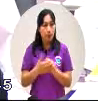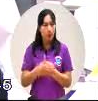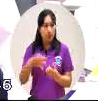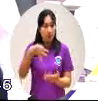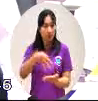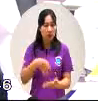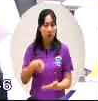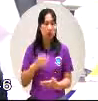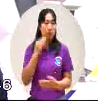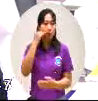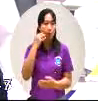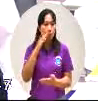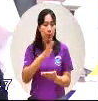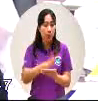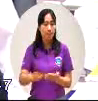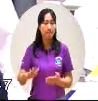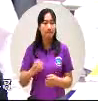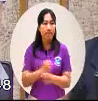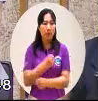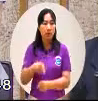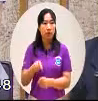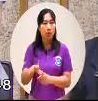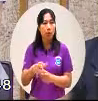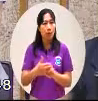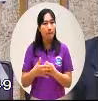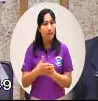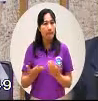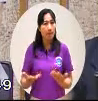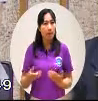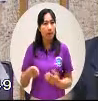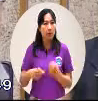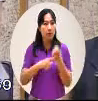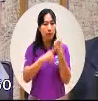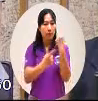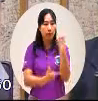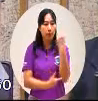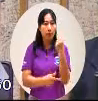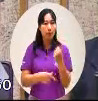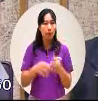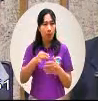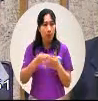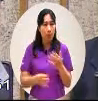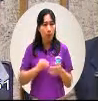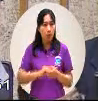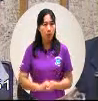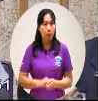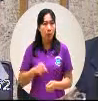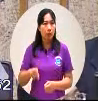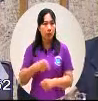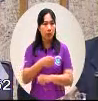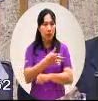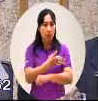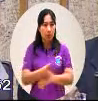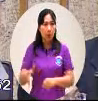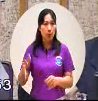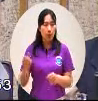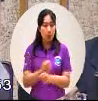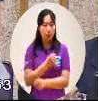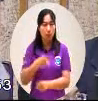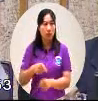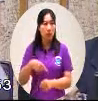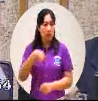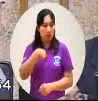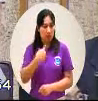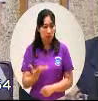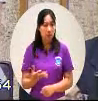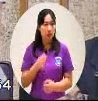把它灭失，那就失去农保。 啊，议员，他这个是法律有规范，因为你流失就是已经自然灭失了。好，这个权利没有办法说。 哎，他没